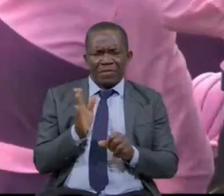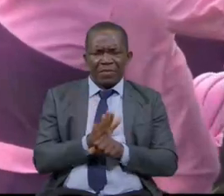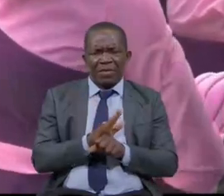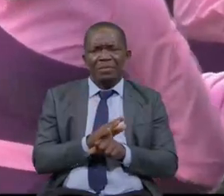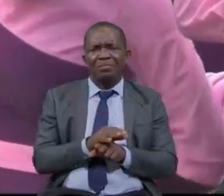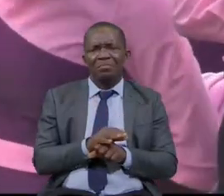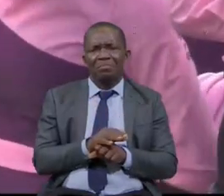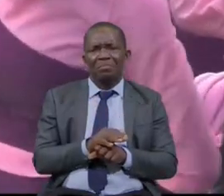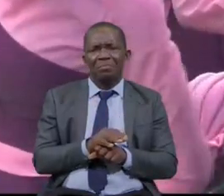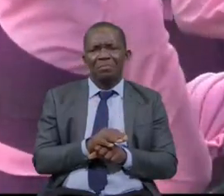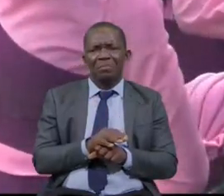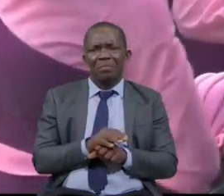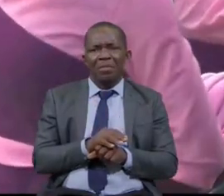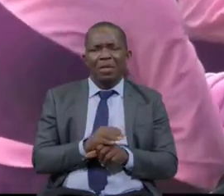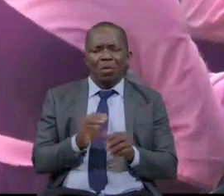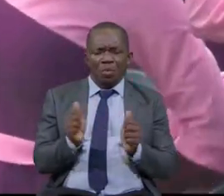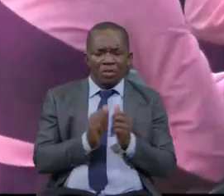de tout cœur,